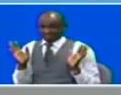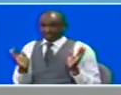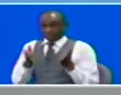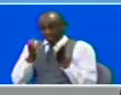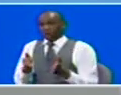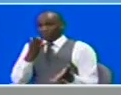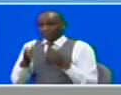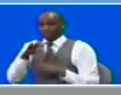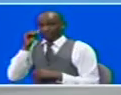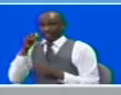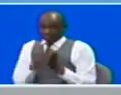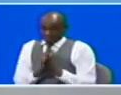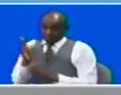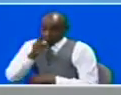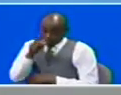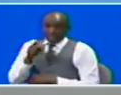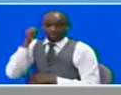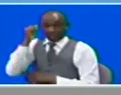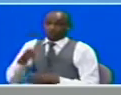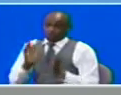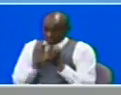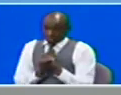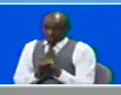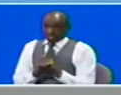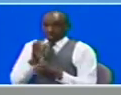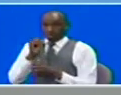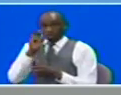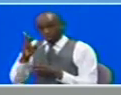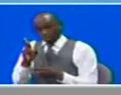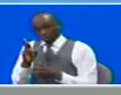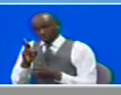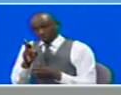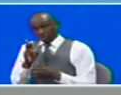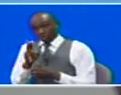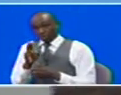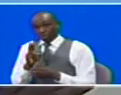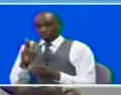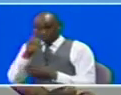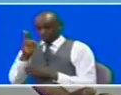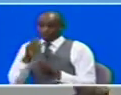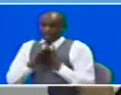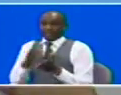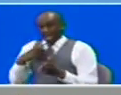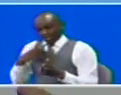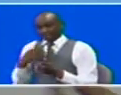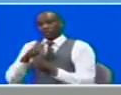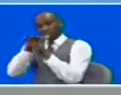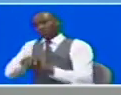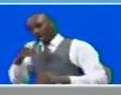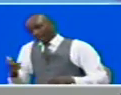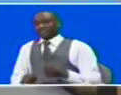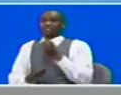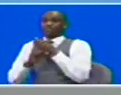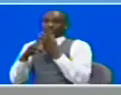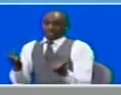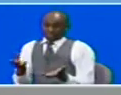pata ya kwamba inaweza tumika vibaya kisiasa, ama ikose kutumika vibaya, ama ikuwe na mapendeleo fulani kwa watu fulani. Na ndio umeona